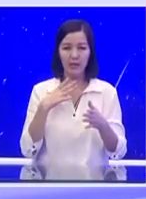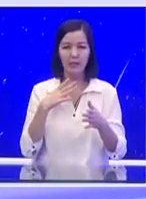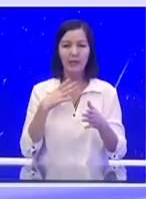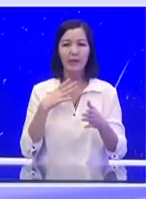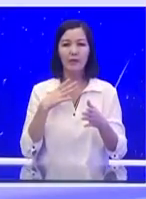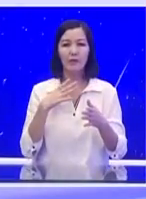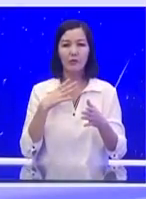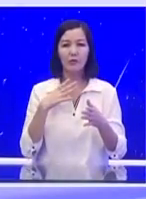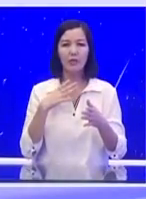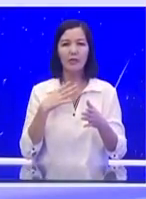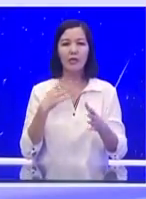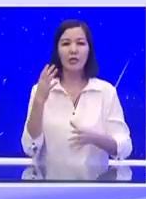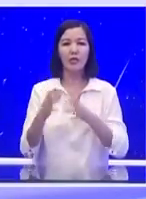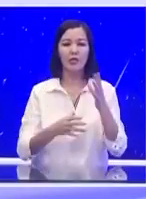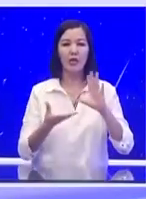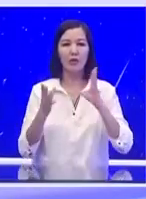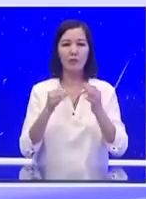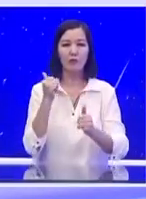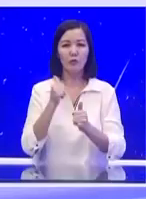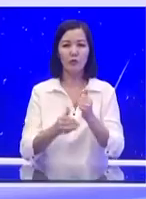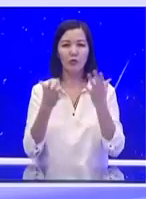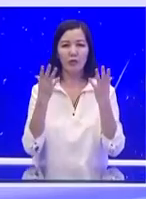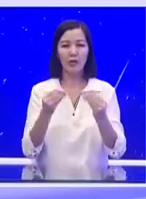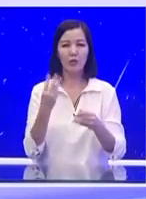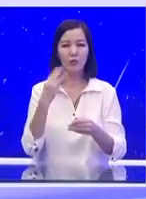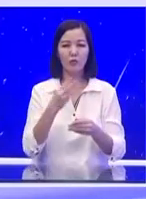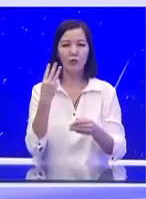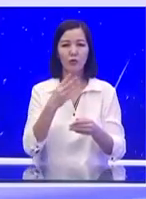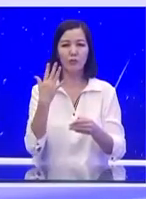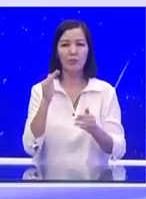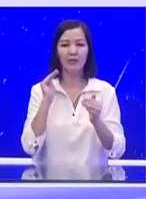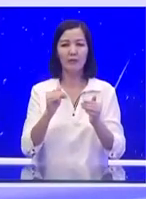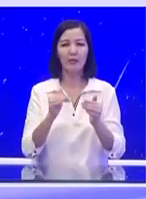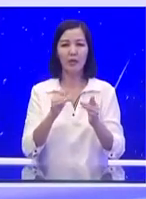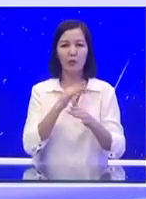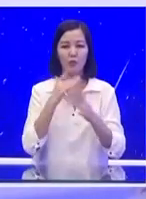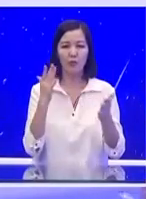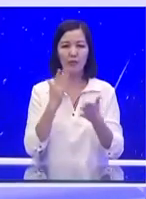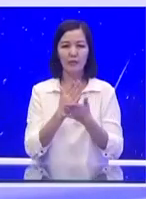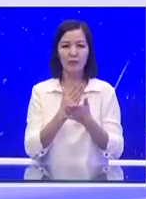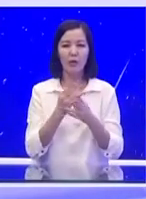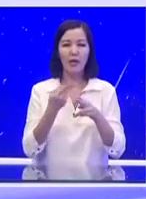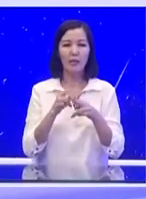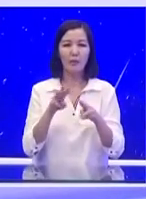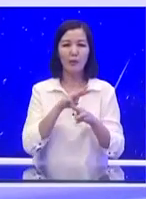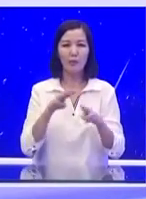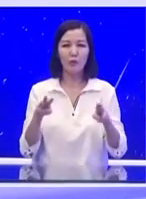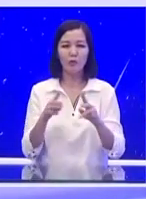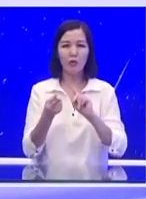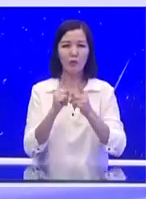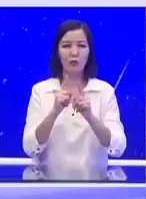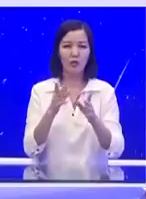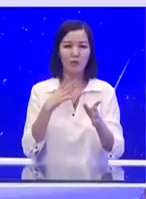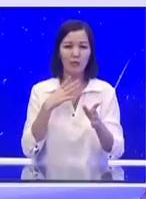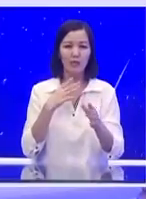238 891 айығып қатарға қосылыпты. Жер жаһан бойынша күн сайын өсім 30-35 000-нан асып тұр. Мәліметтер тіпті минут